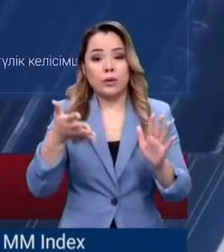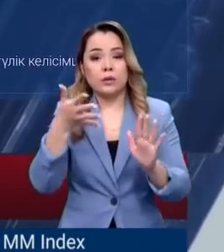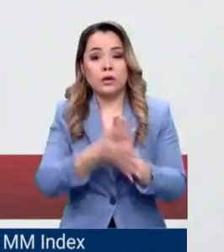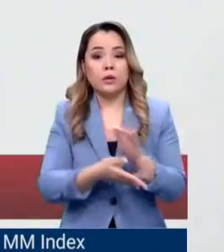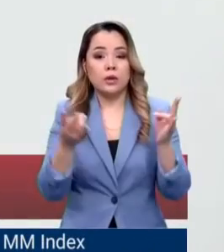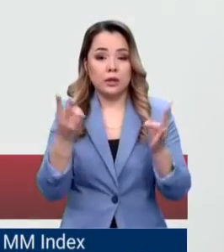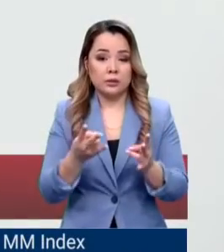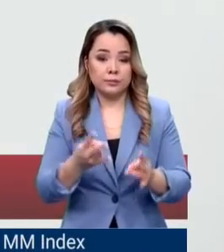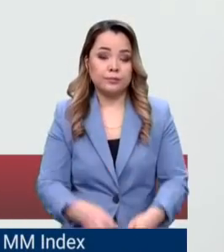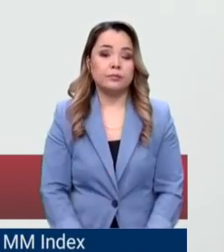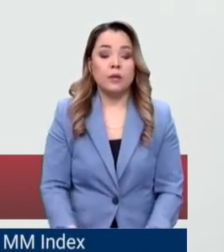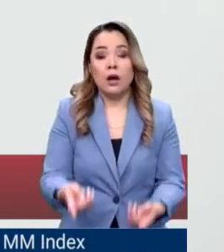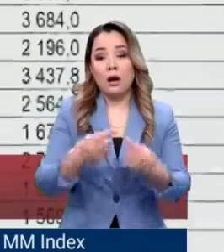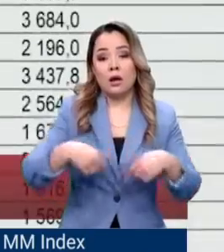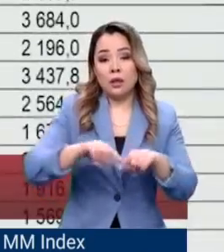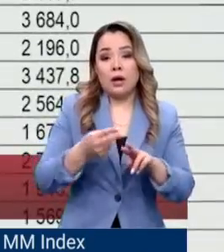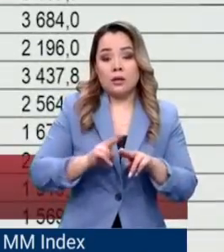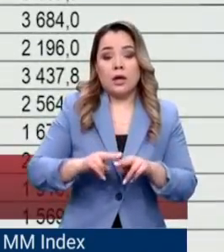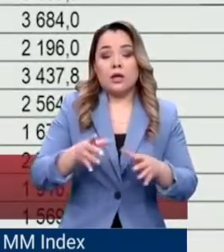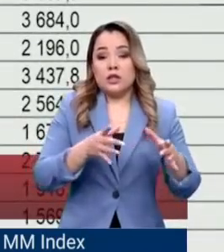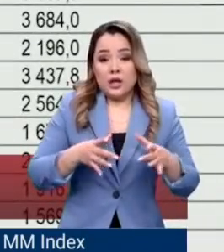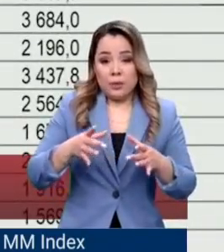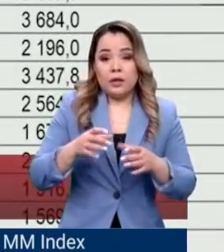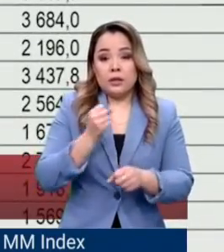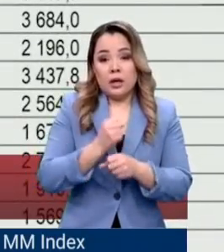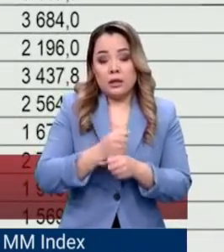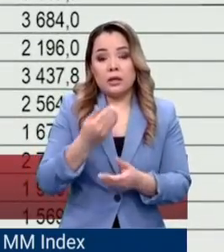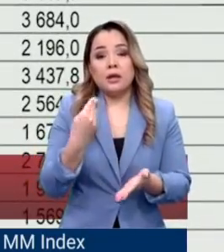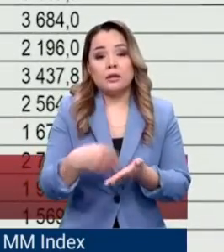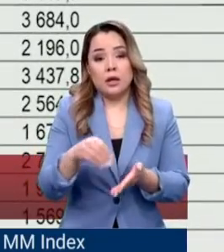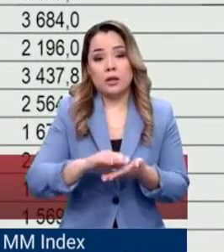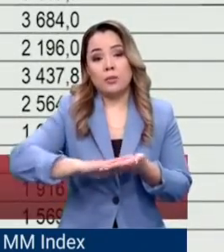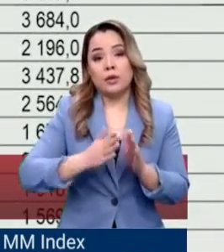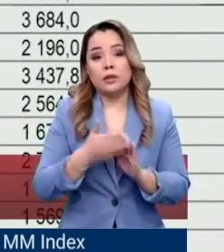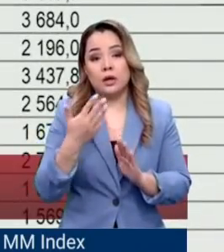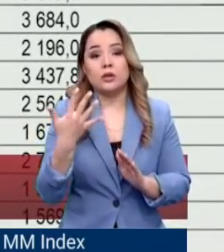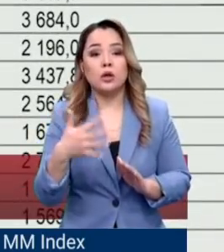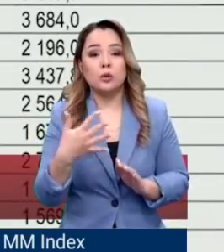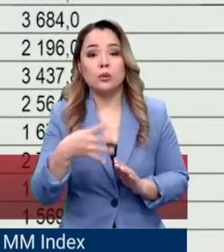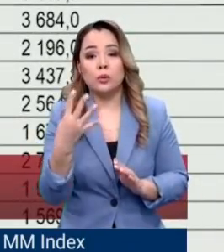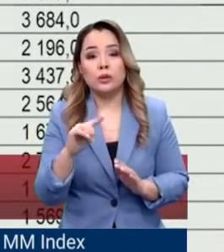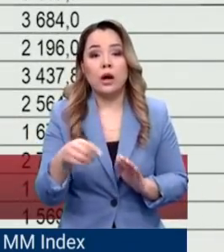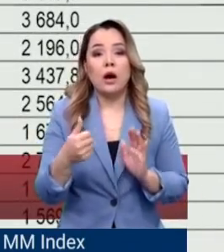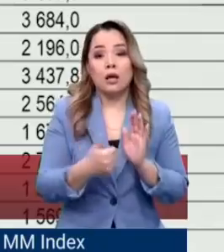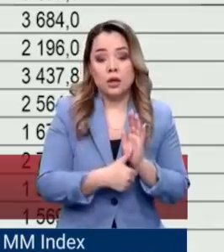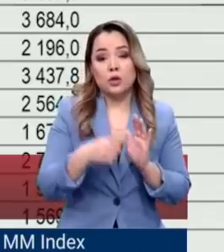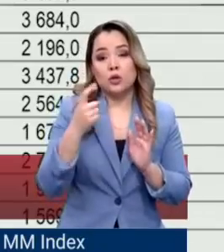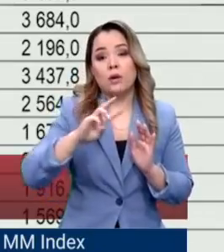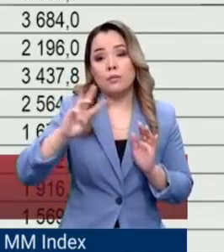қажет. Айналым схемасын шеберінде сатып алуды қаржыландыру 54.6-дан